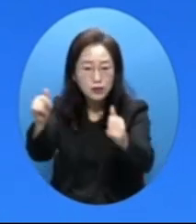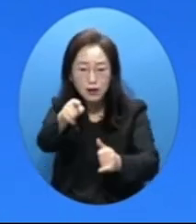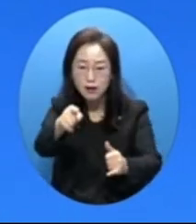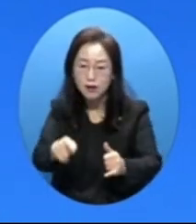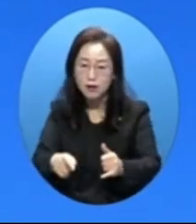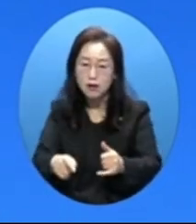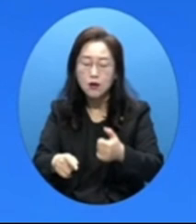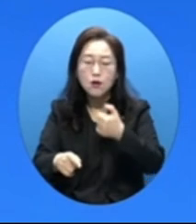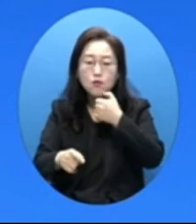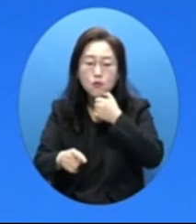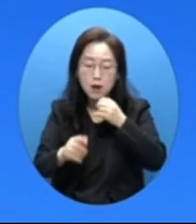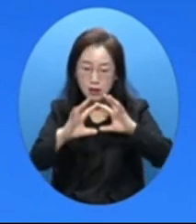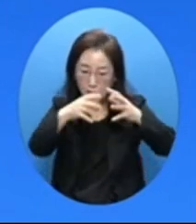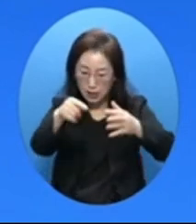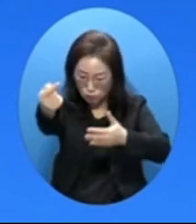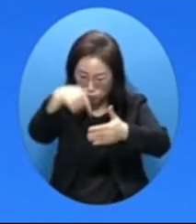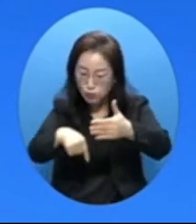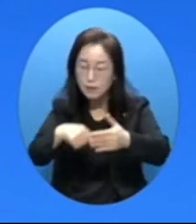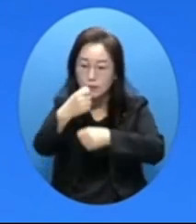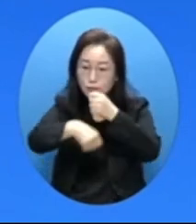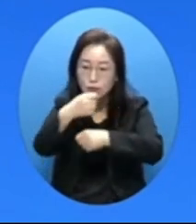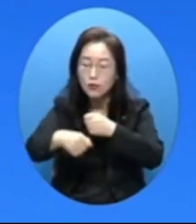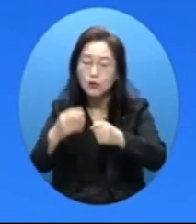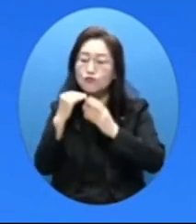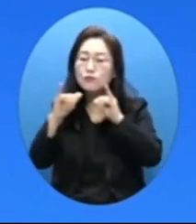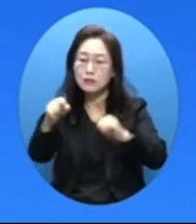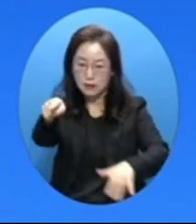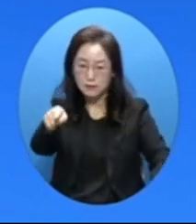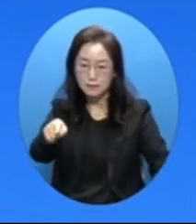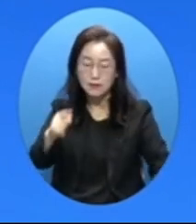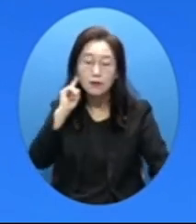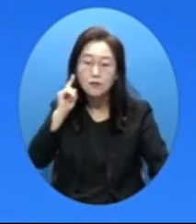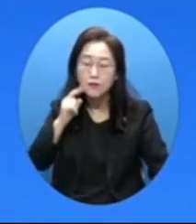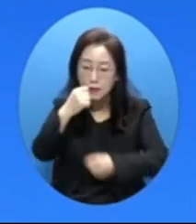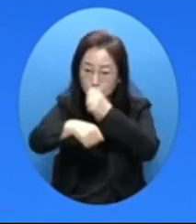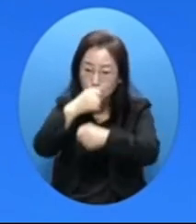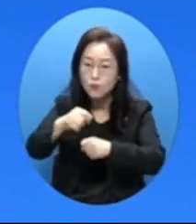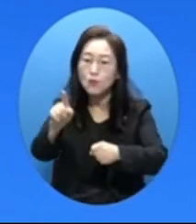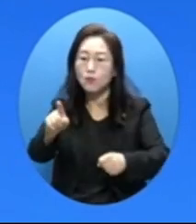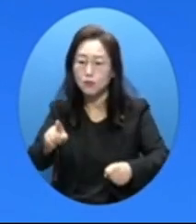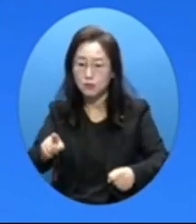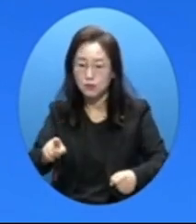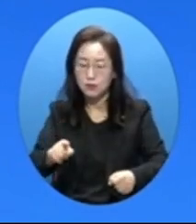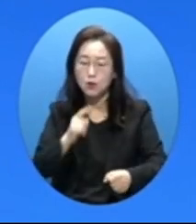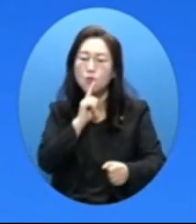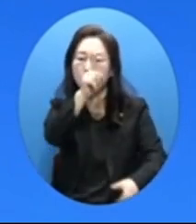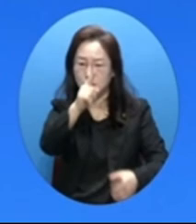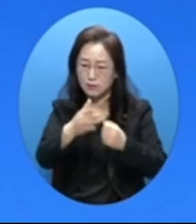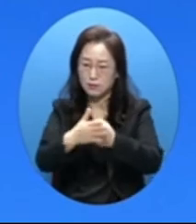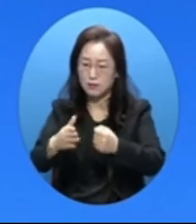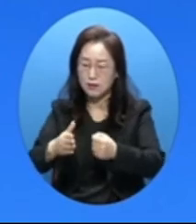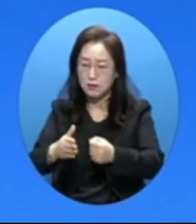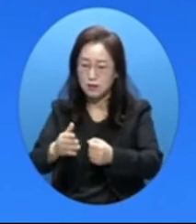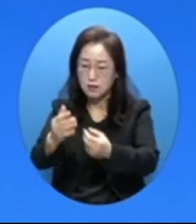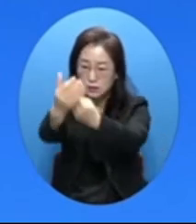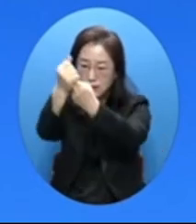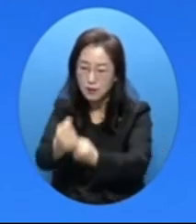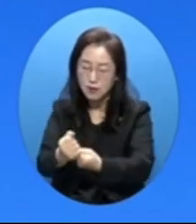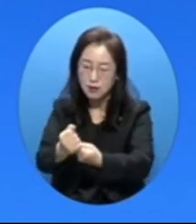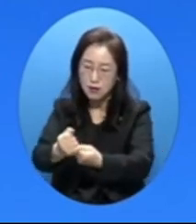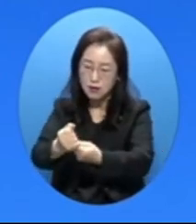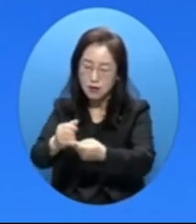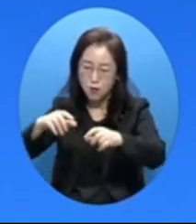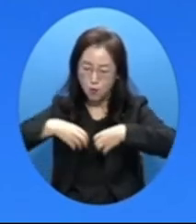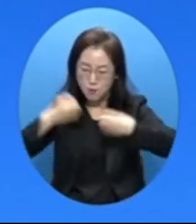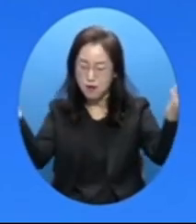풍성을 잡는다고 가서 고발을 해서 저들이 신분도 받지 않고 찢겨지고 두들겨